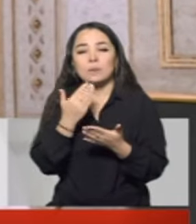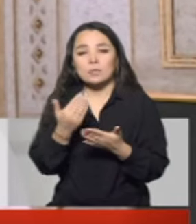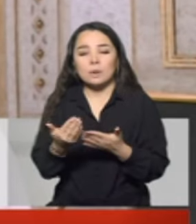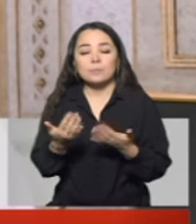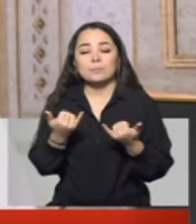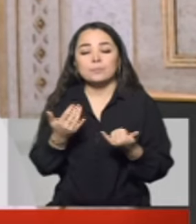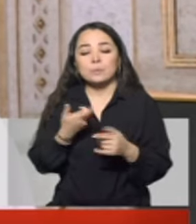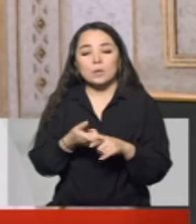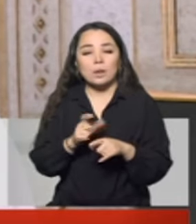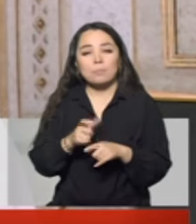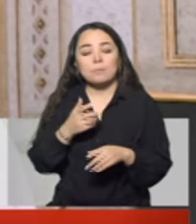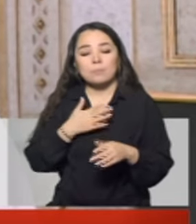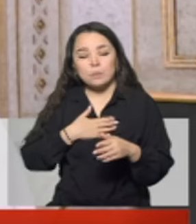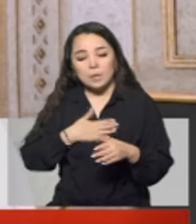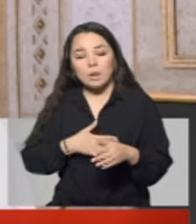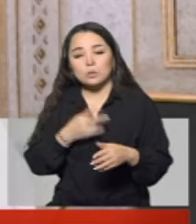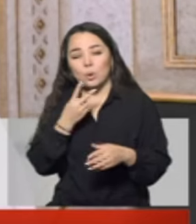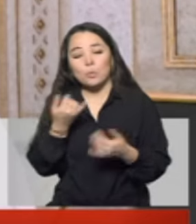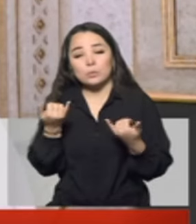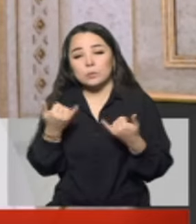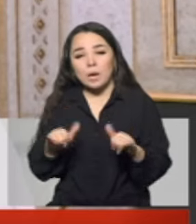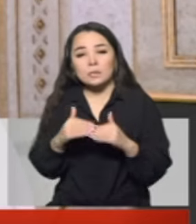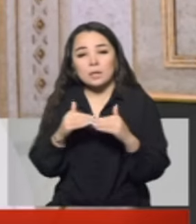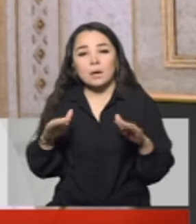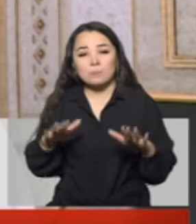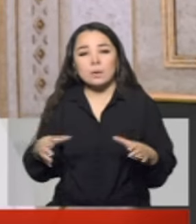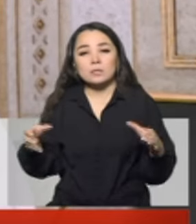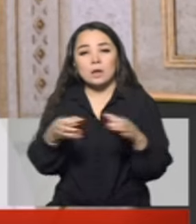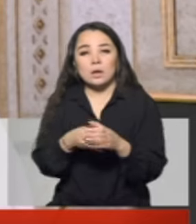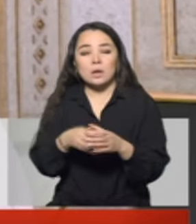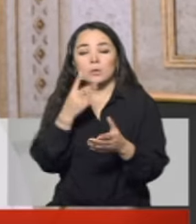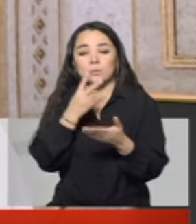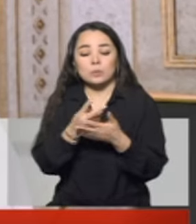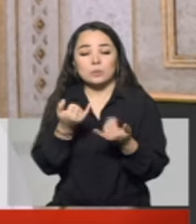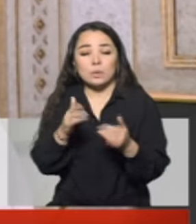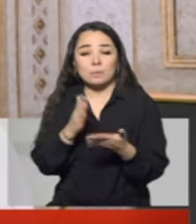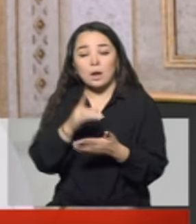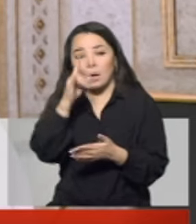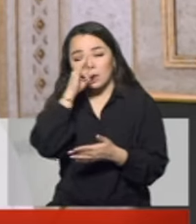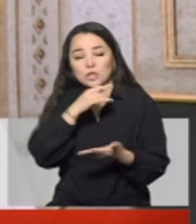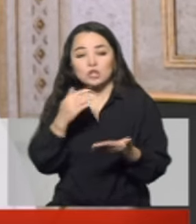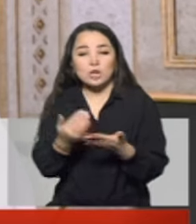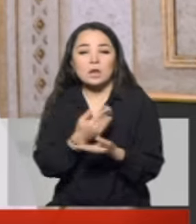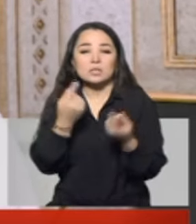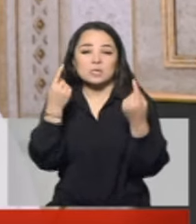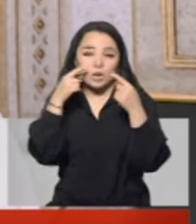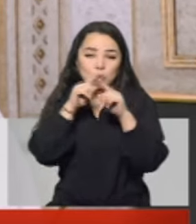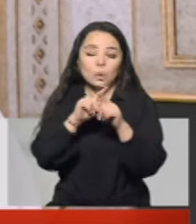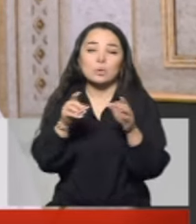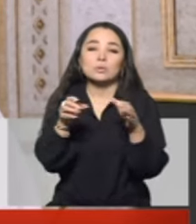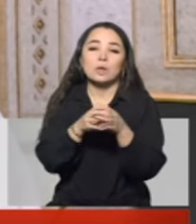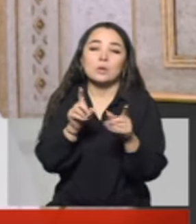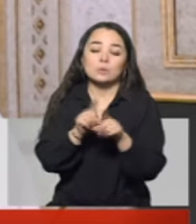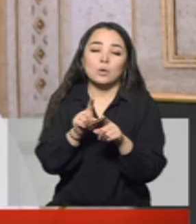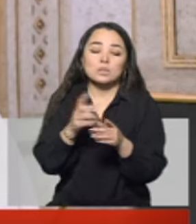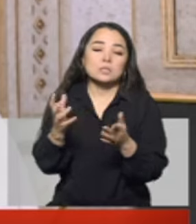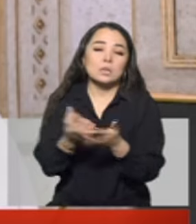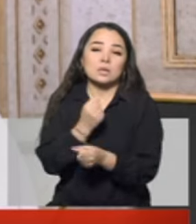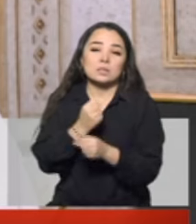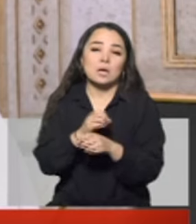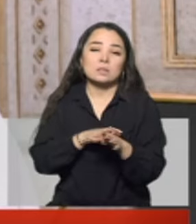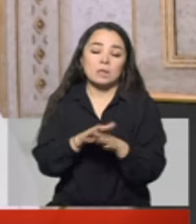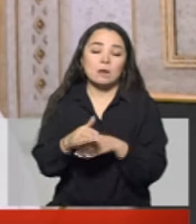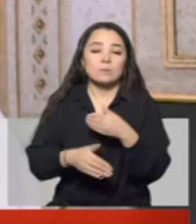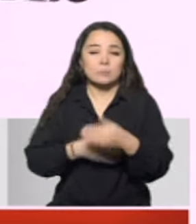кстати, были приятно удивлены. Студенттердің деңгейі мені таң қалдырды. Бұл Қазақстанның жаңа технология саласындағы жетістігін көрсетеді.